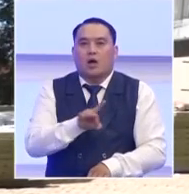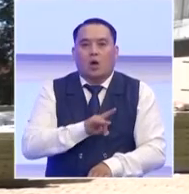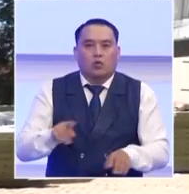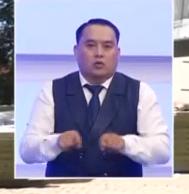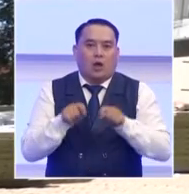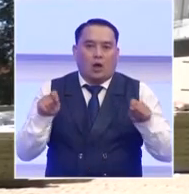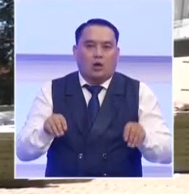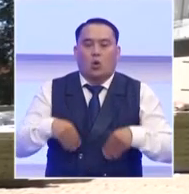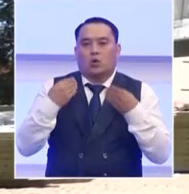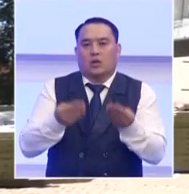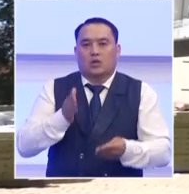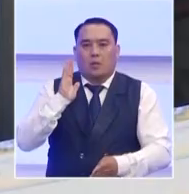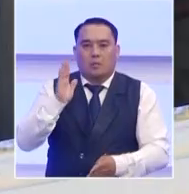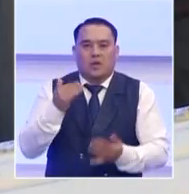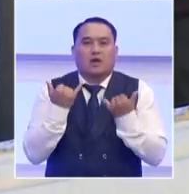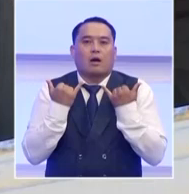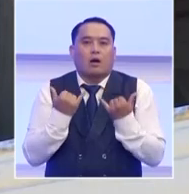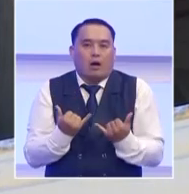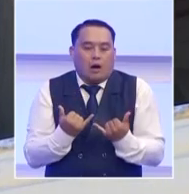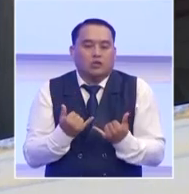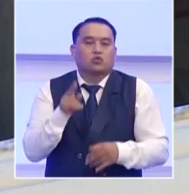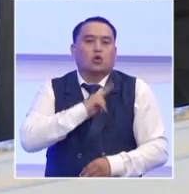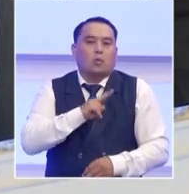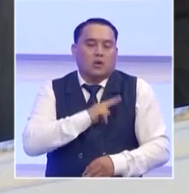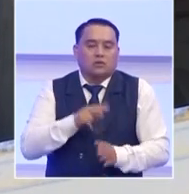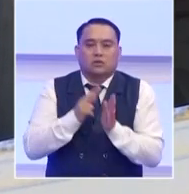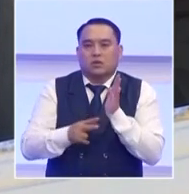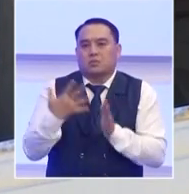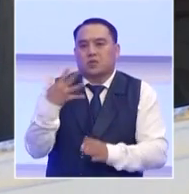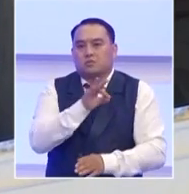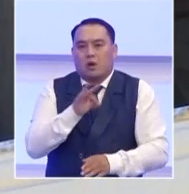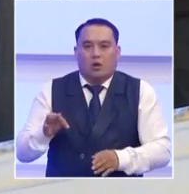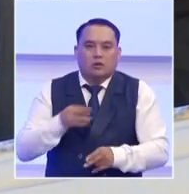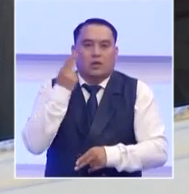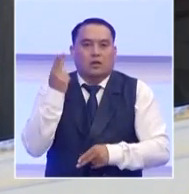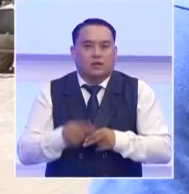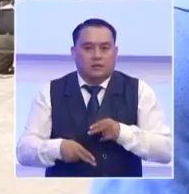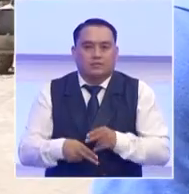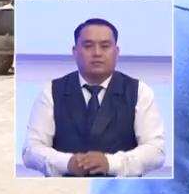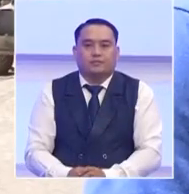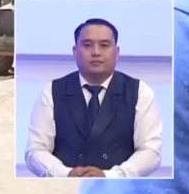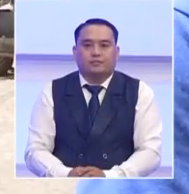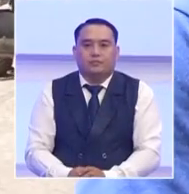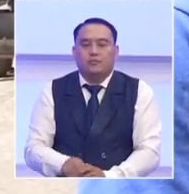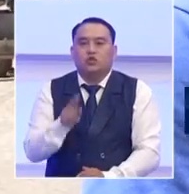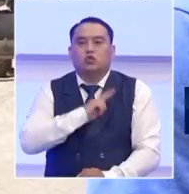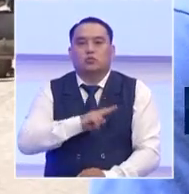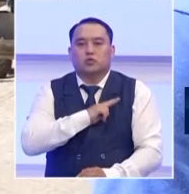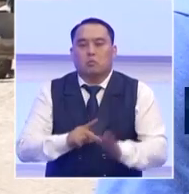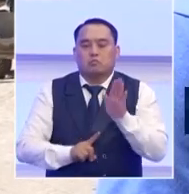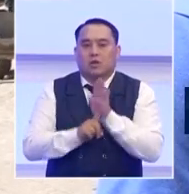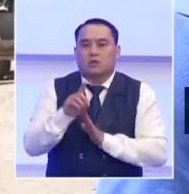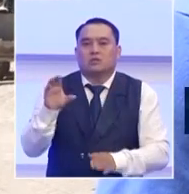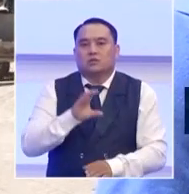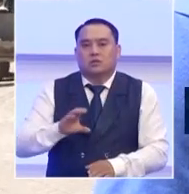ауылында қолданысқа берілмек. Қазірдің өзінде мұнда жұмыстың 85% аяқталыпты. Жұмыстың басталуы былтыр